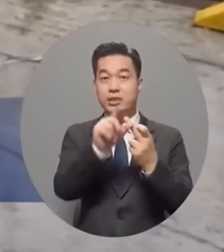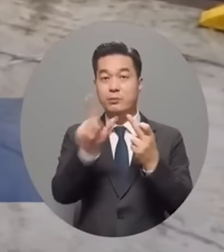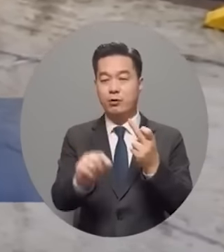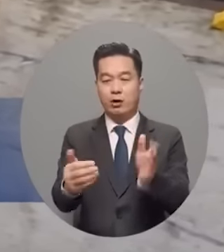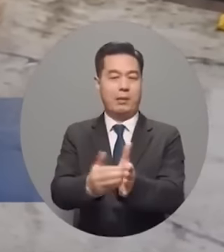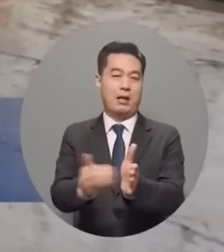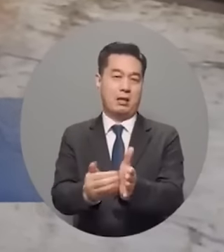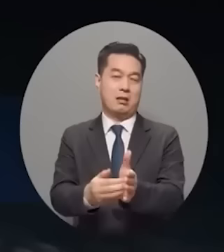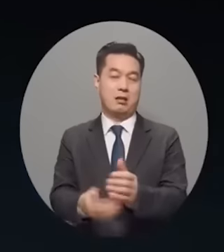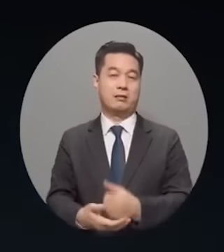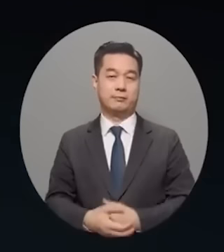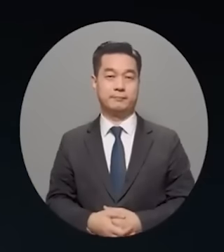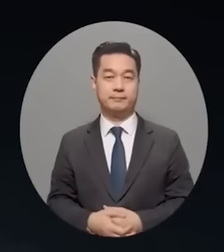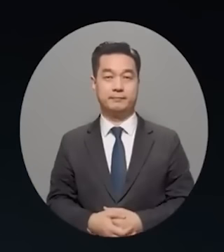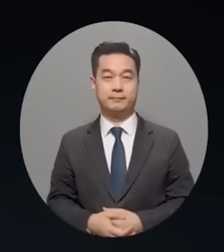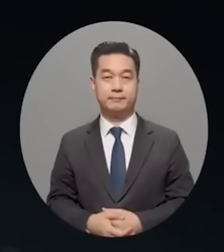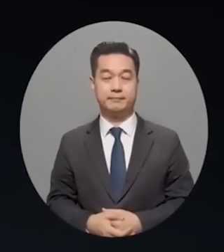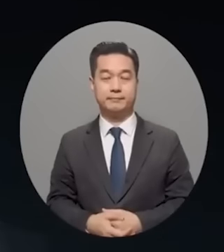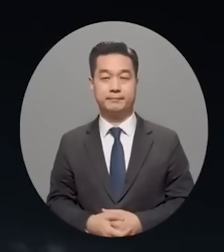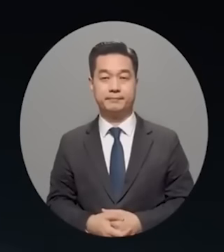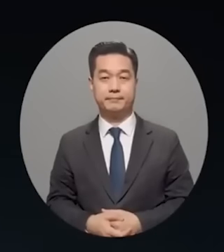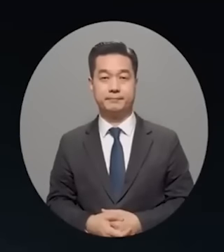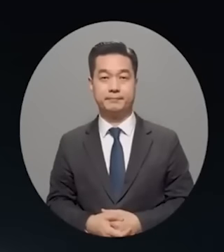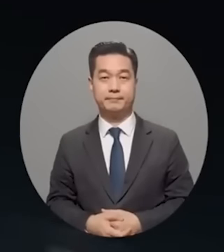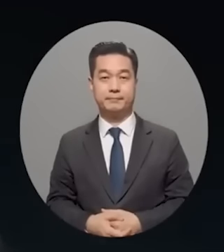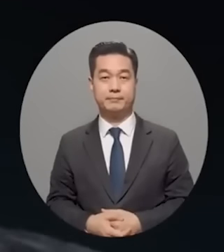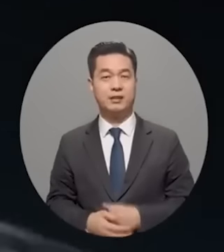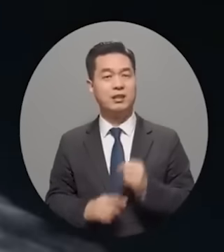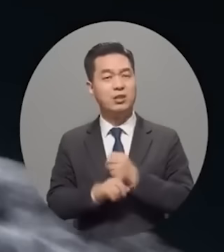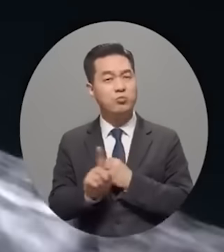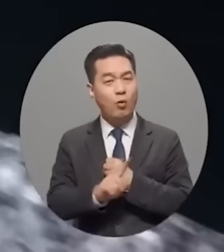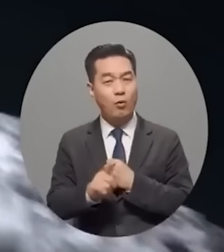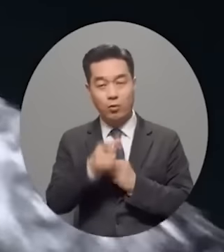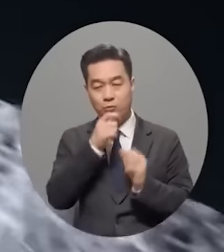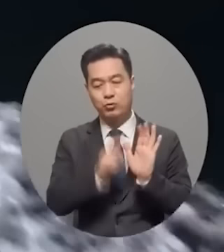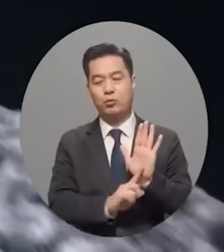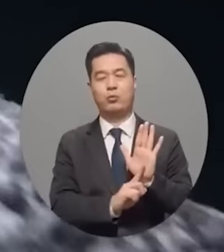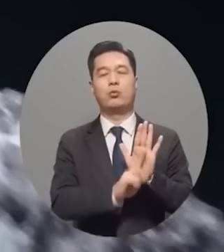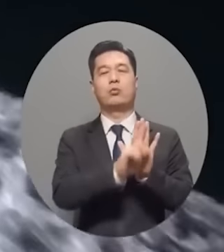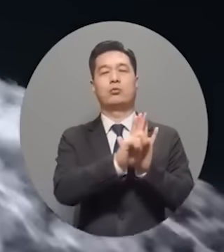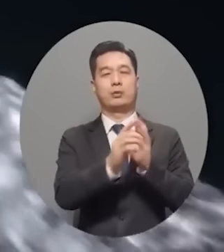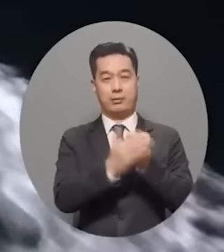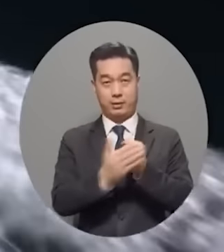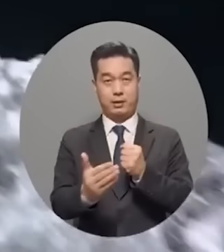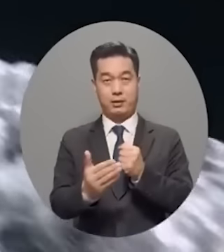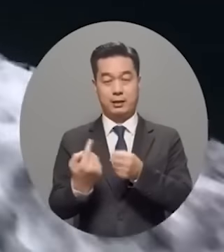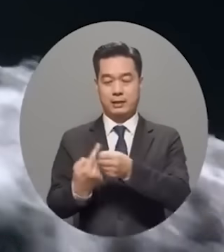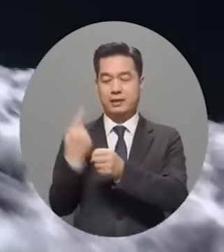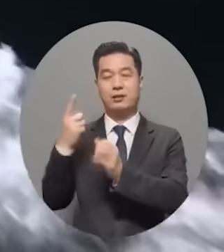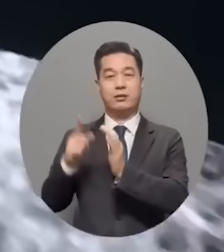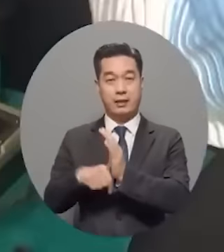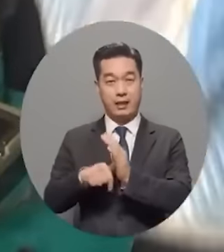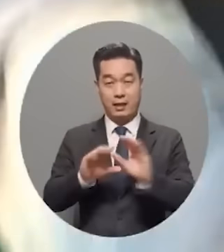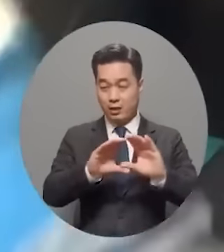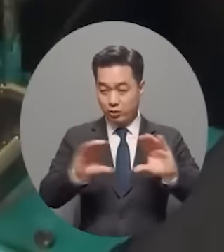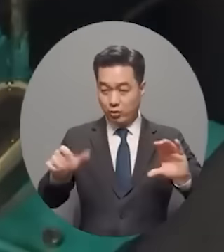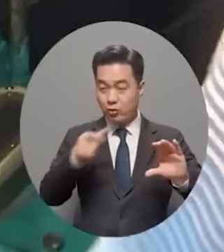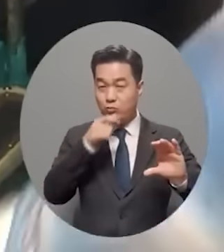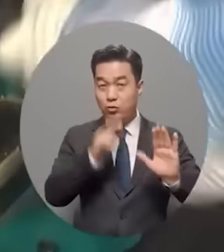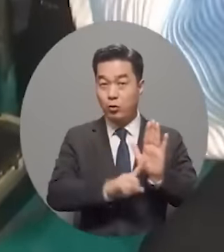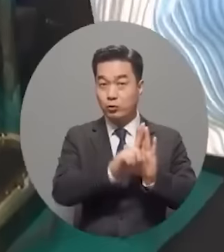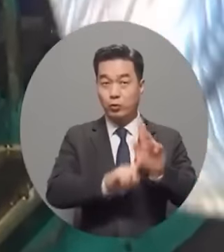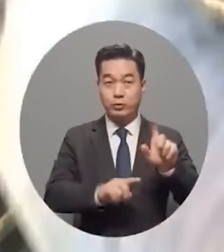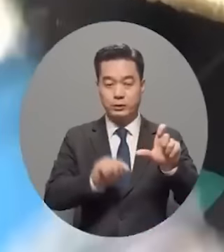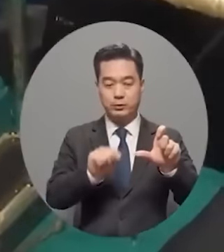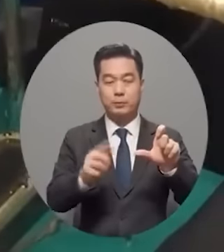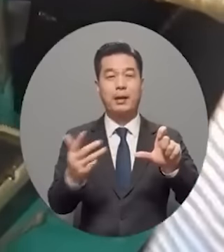다 종료했는데 뭐. 가장 큰 원인은 수온 상승입니다. 지난해 동해안 표층 평균 수온은